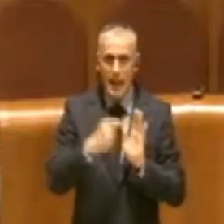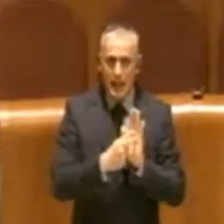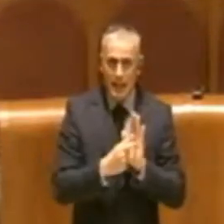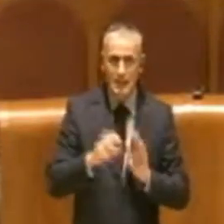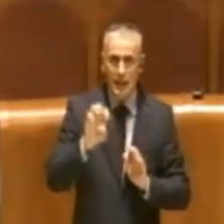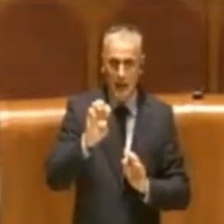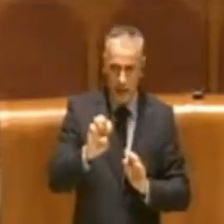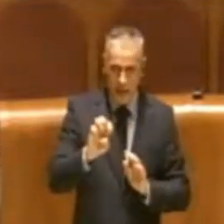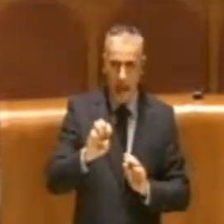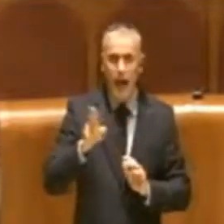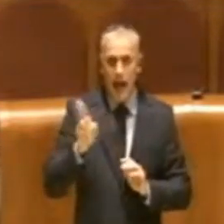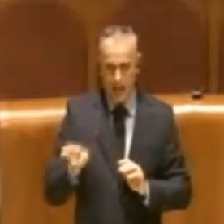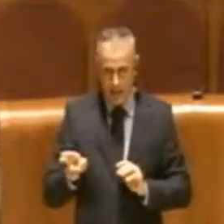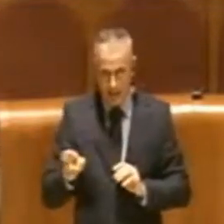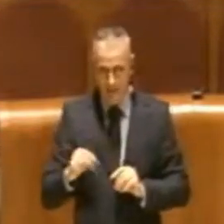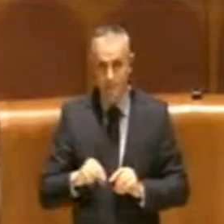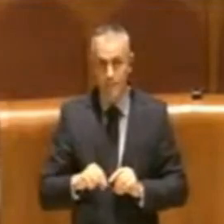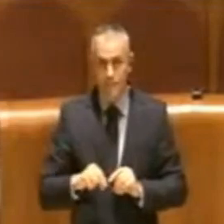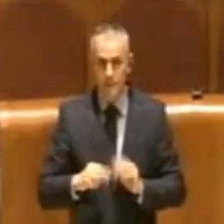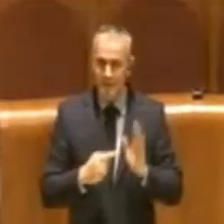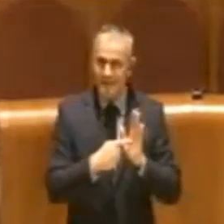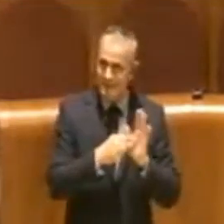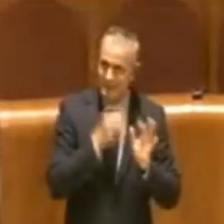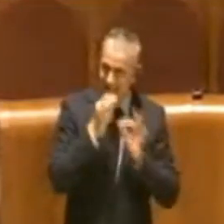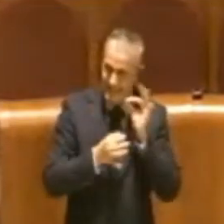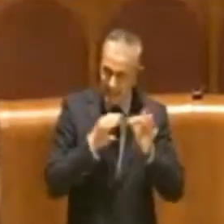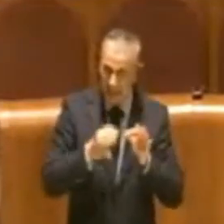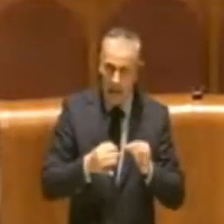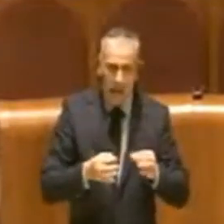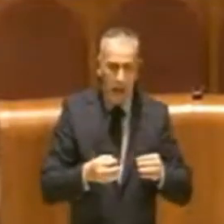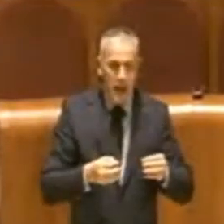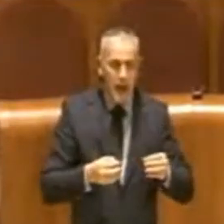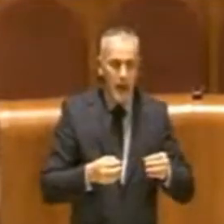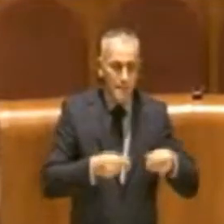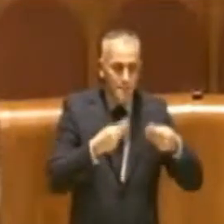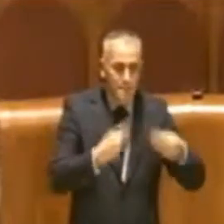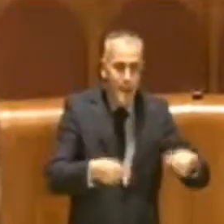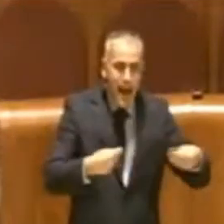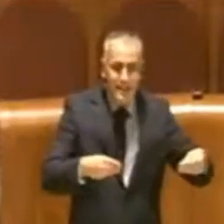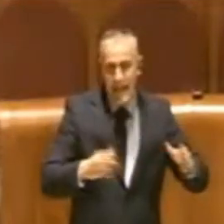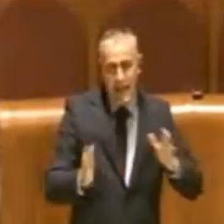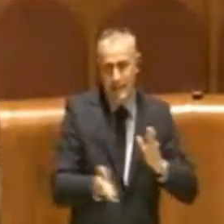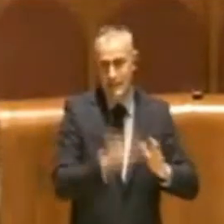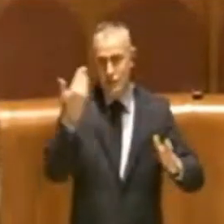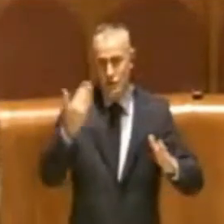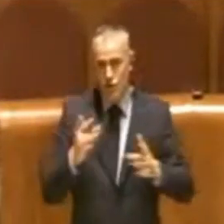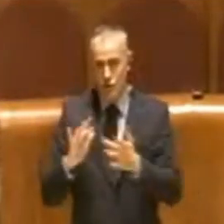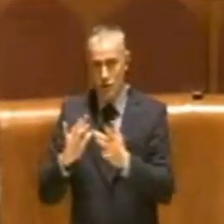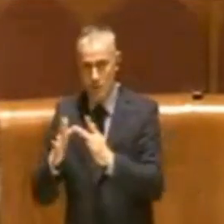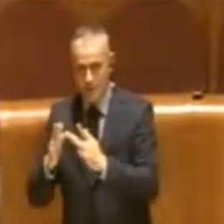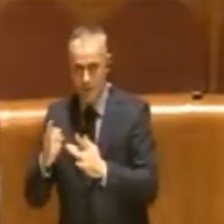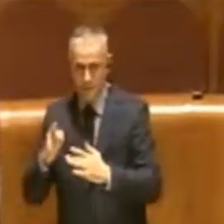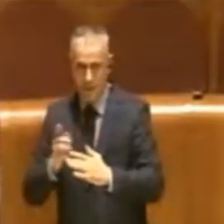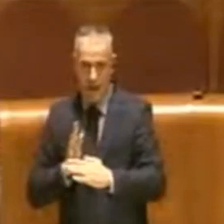atti di organizzazione che si ispirano ai criteri di dematerializzazione, organizzazione delle procedure, semplificazione di accesso,